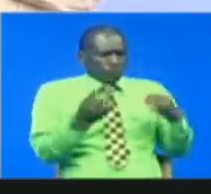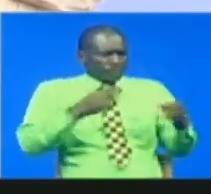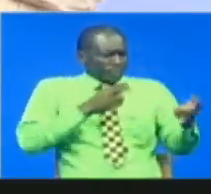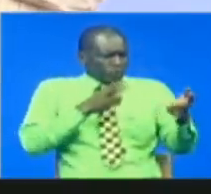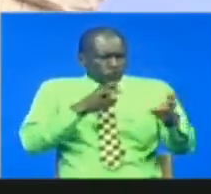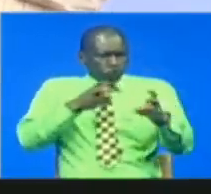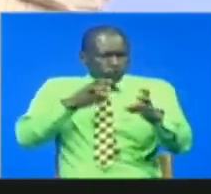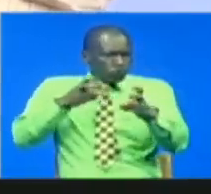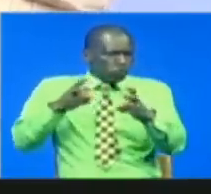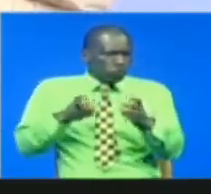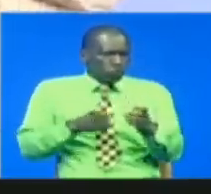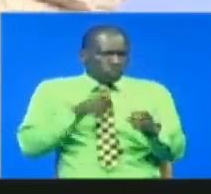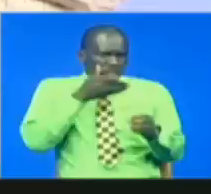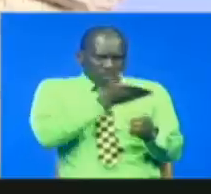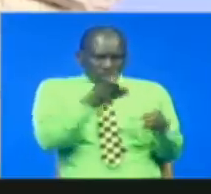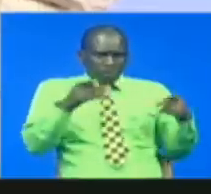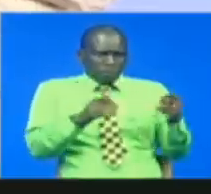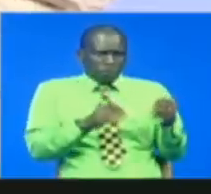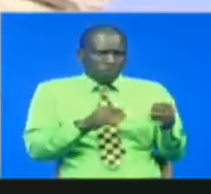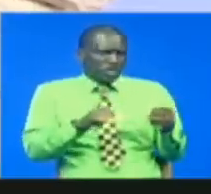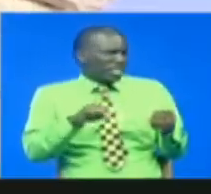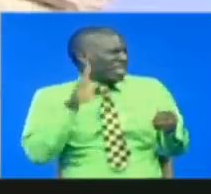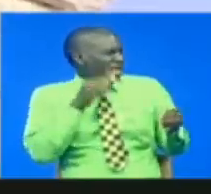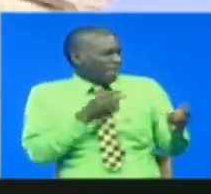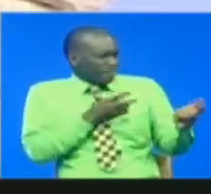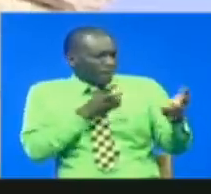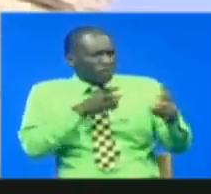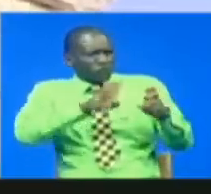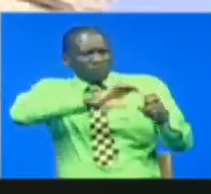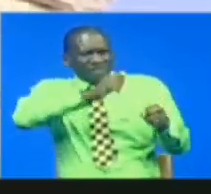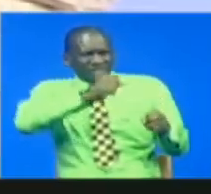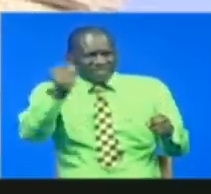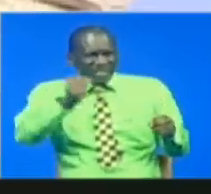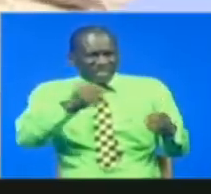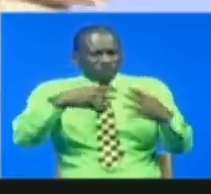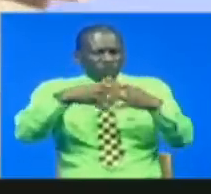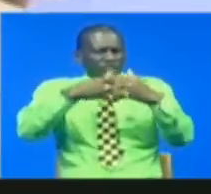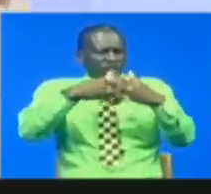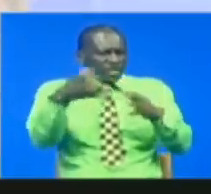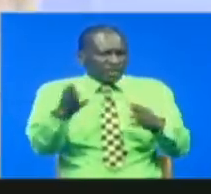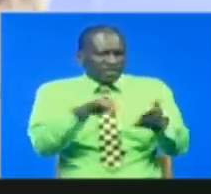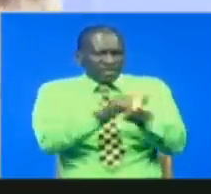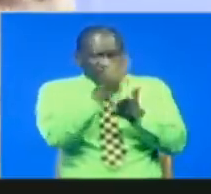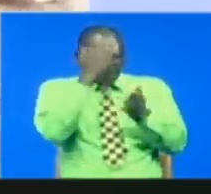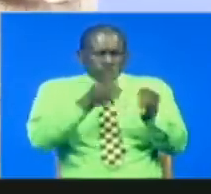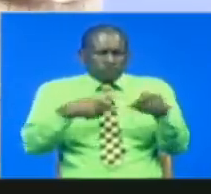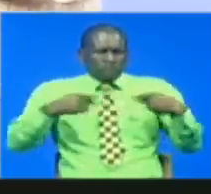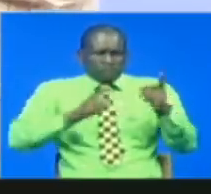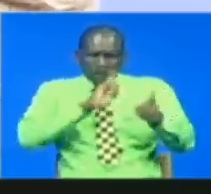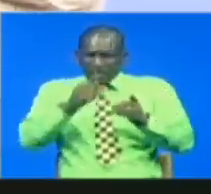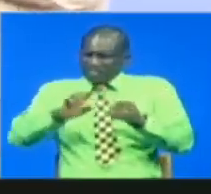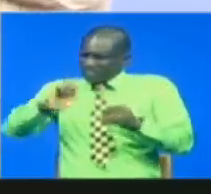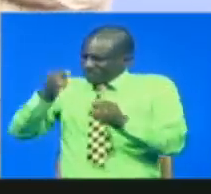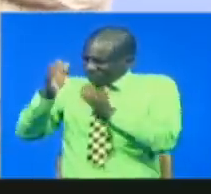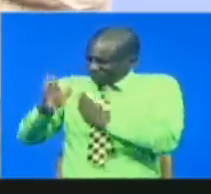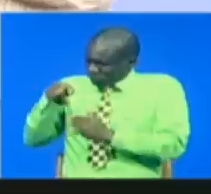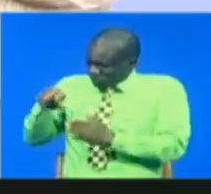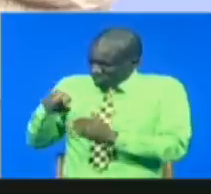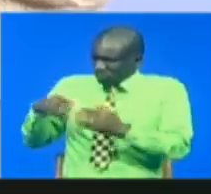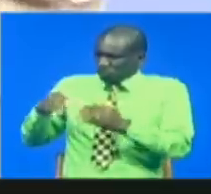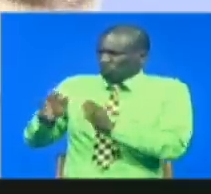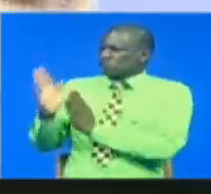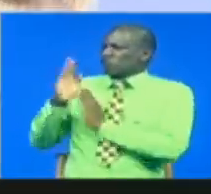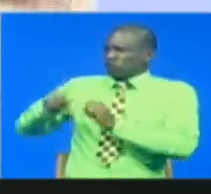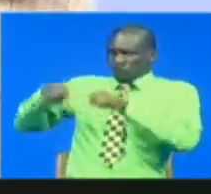Hawa walikimbia. Walikuwa nasikia milio ya risasi kutoka pande main gate. Ndio sababu uliona watu wanakimbia, hata mtu wa kwanza yeye alikuwa guard. Wale